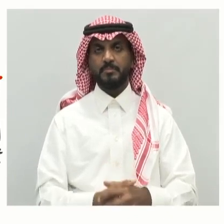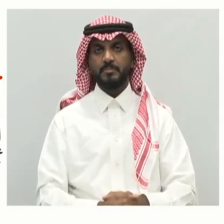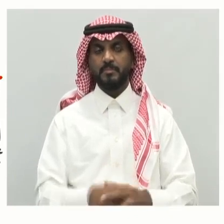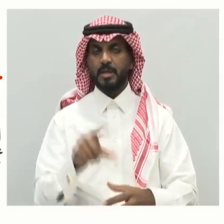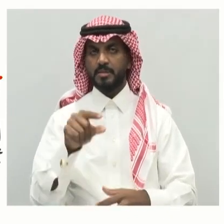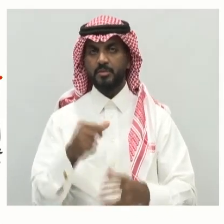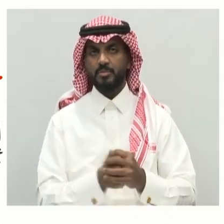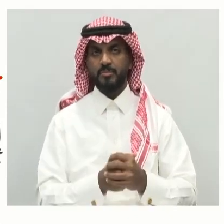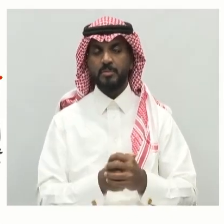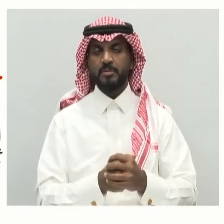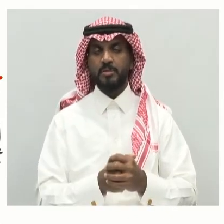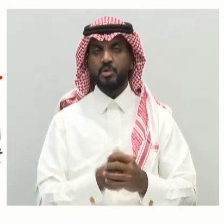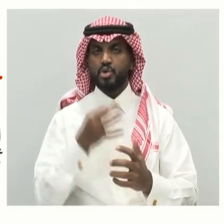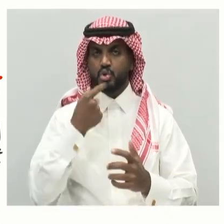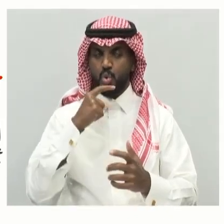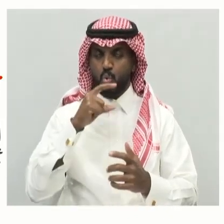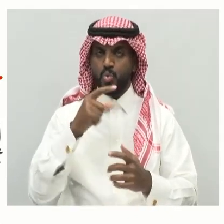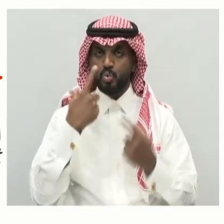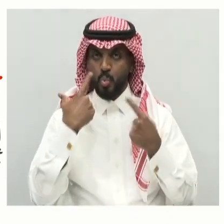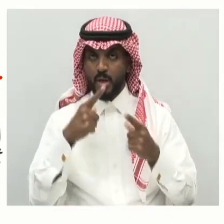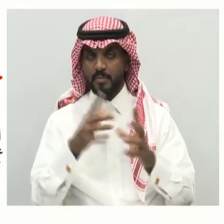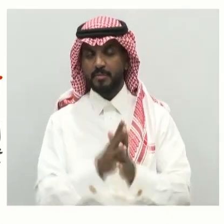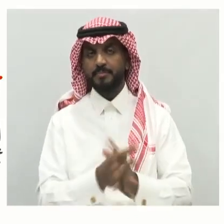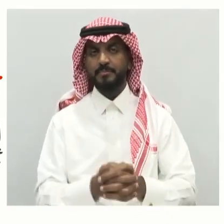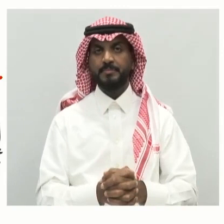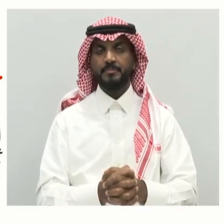احسنتم اقراوا بصوت مسموع نكمل